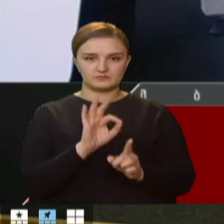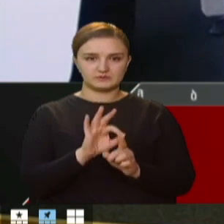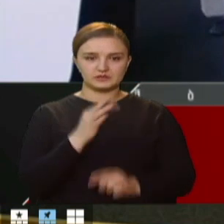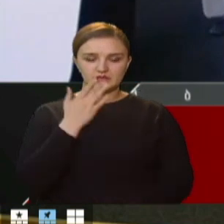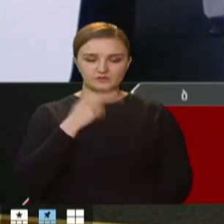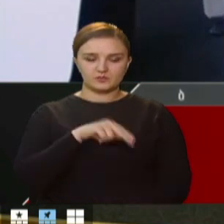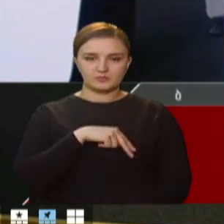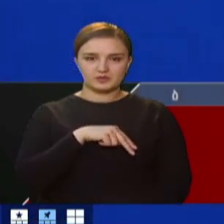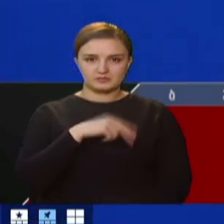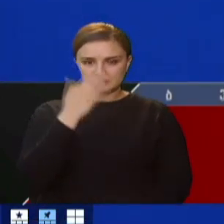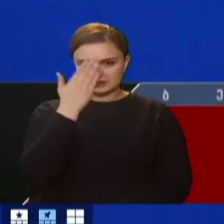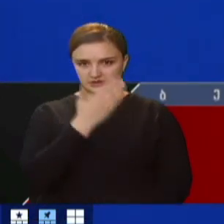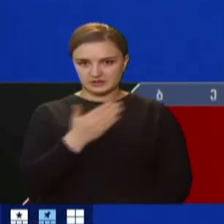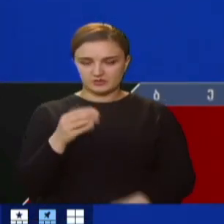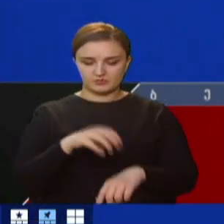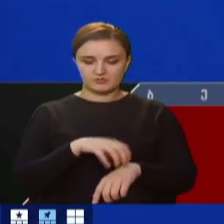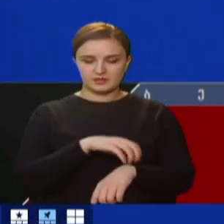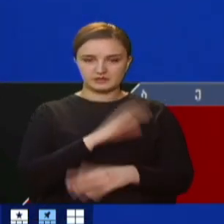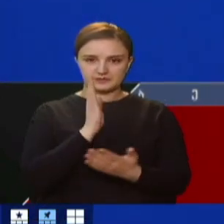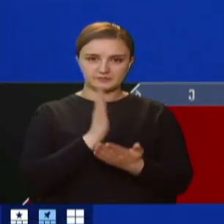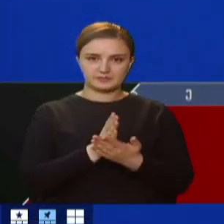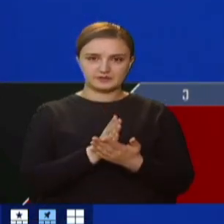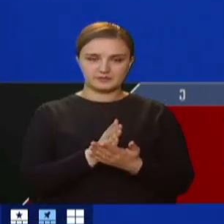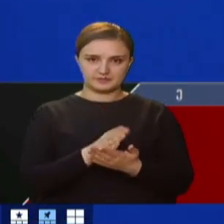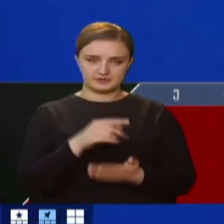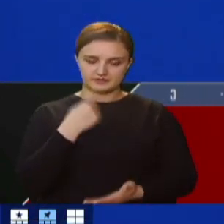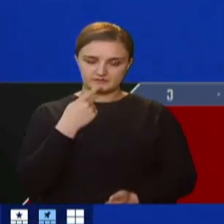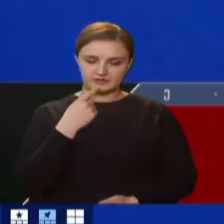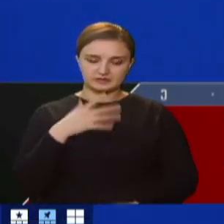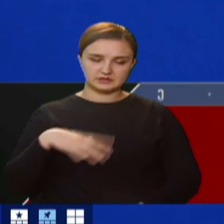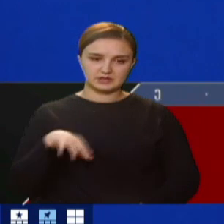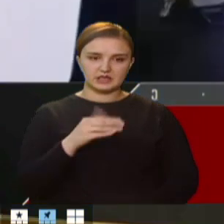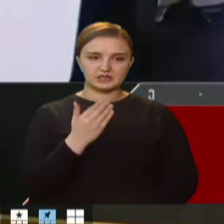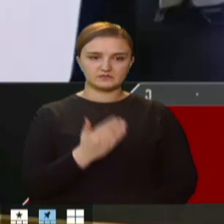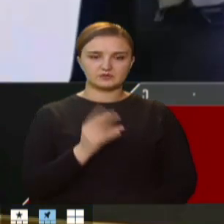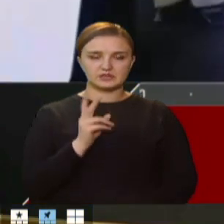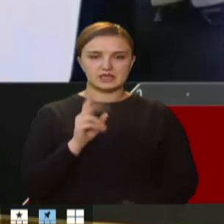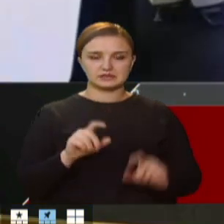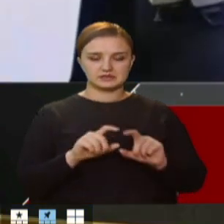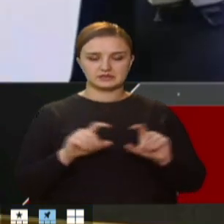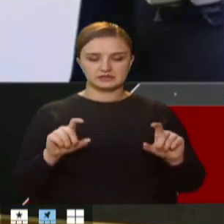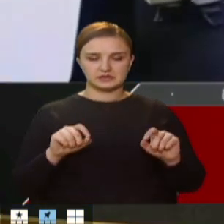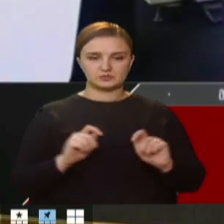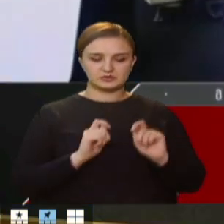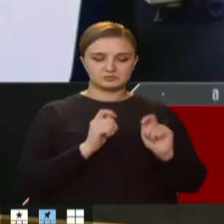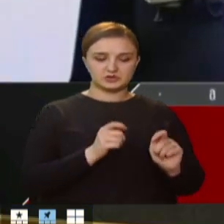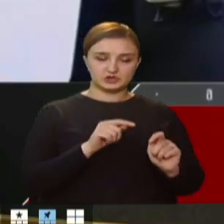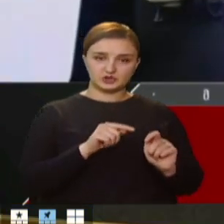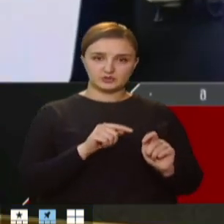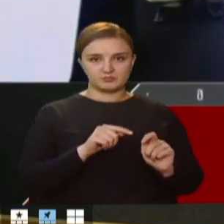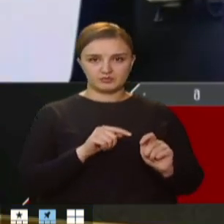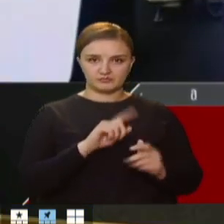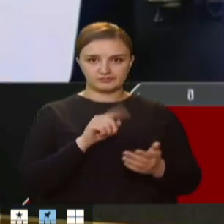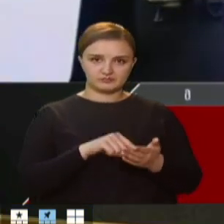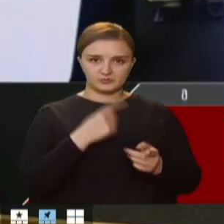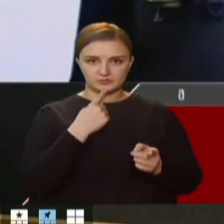ევროპარლამენტარმა ევროპის სახალხო პარტიიდან პირდაპირ დასვა ტოლობის ნიშანი ქვეყნისთვის კანდიდატის სტატუსის მინიჭებასა და მიხეილ სააკაშვილისა